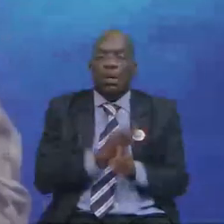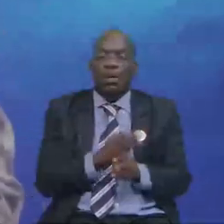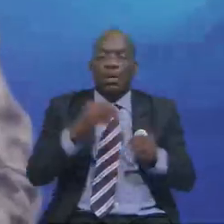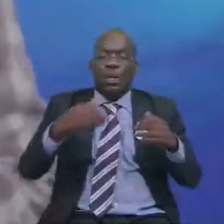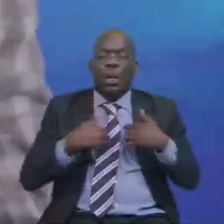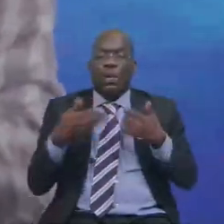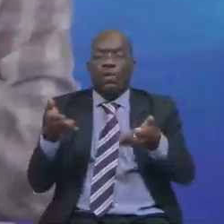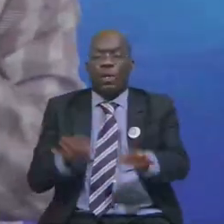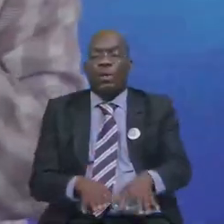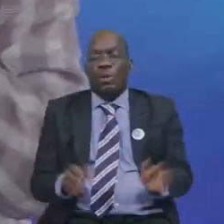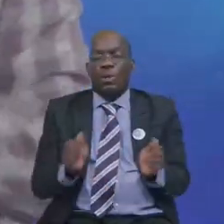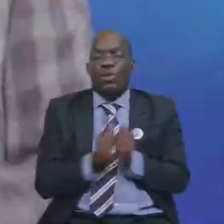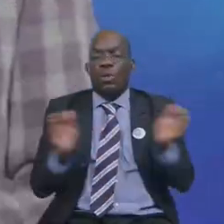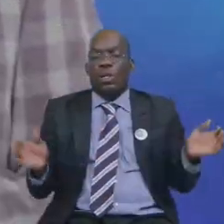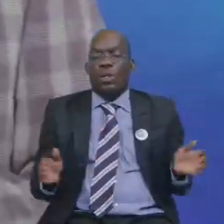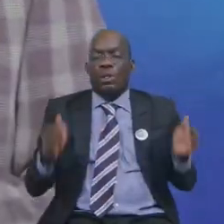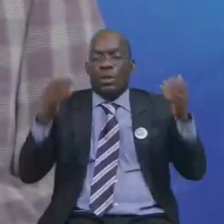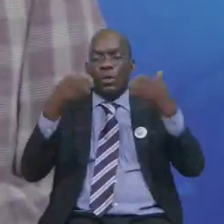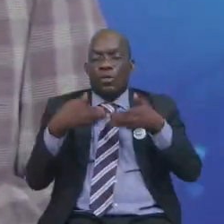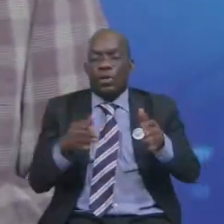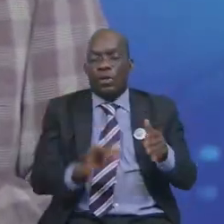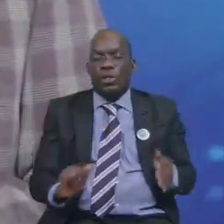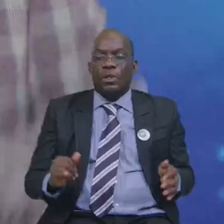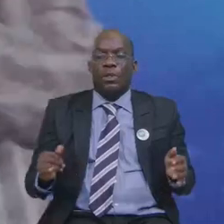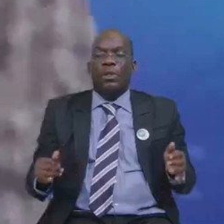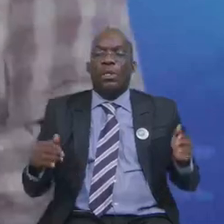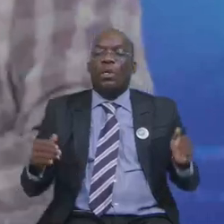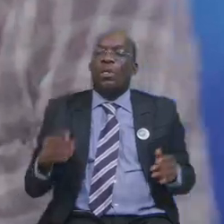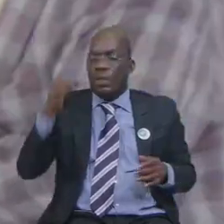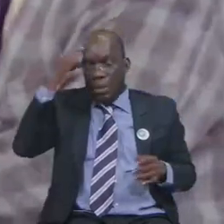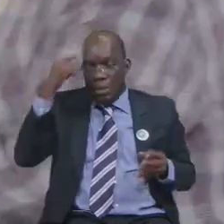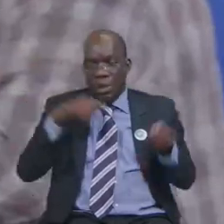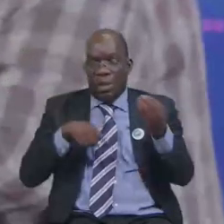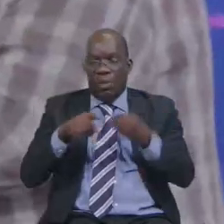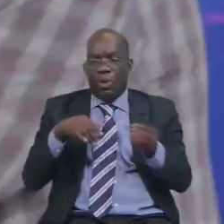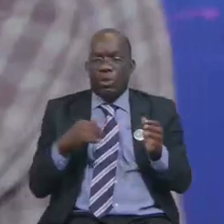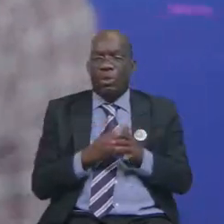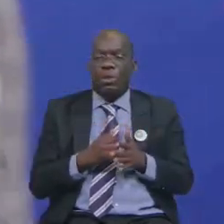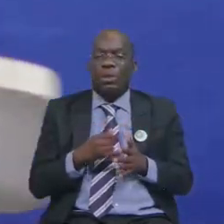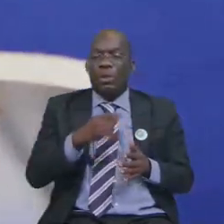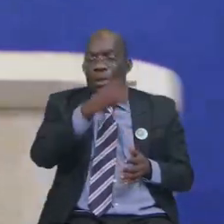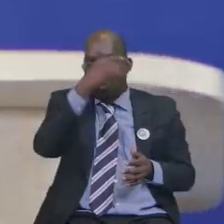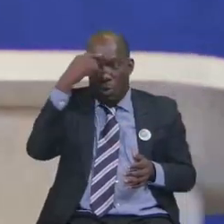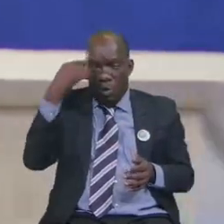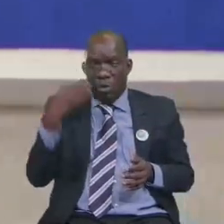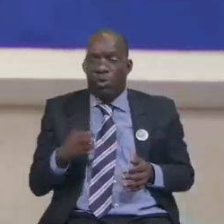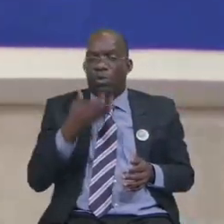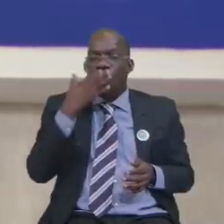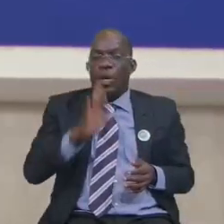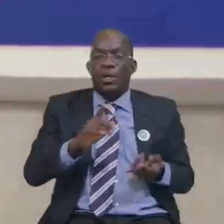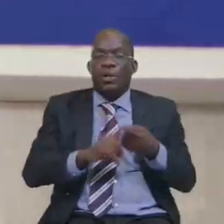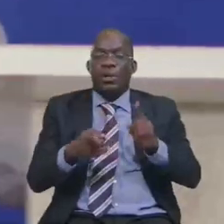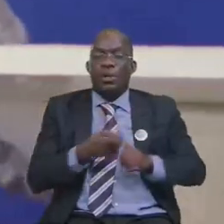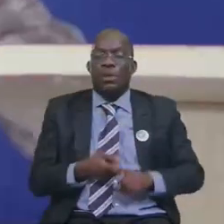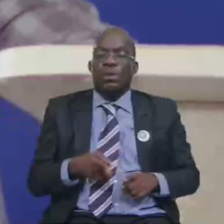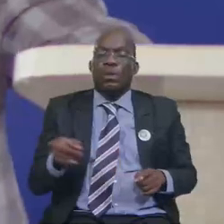sont mortes sans terminer pensez à cela à cause des mauvaises associations ces